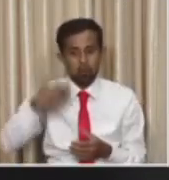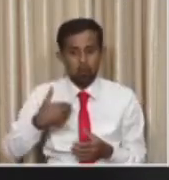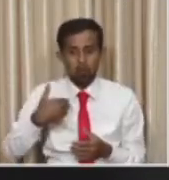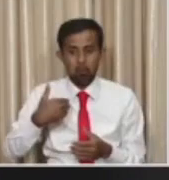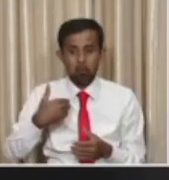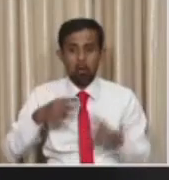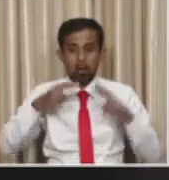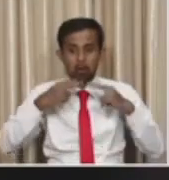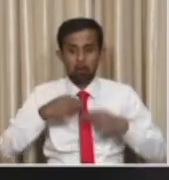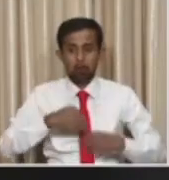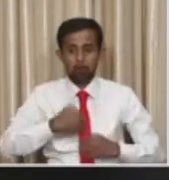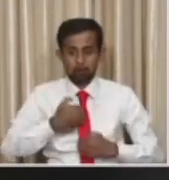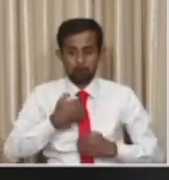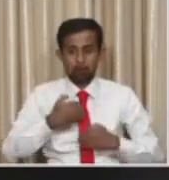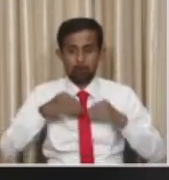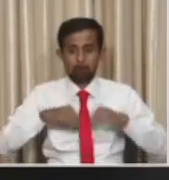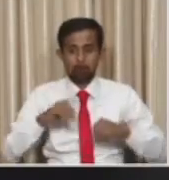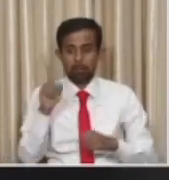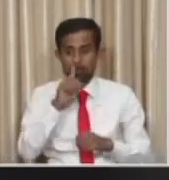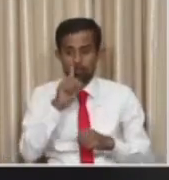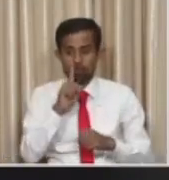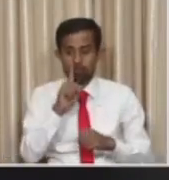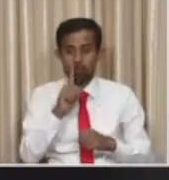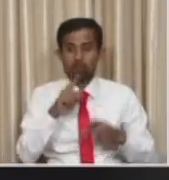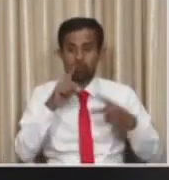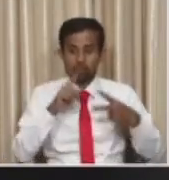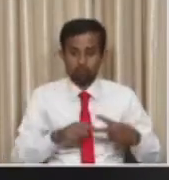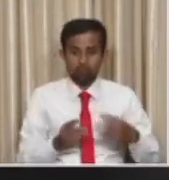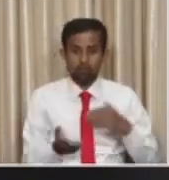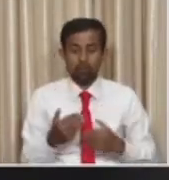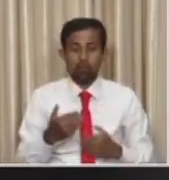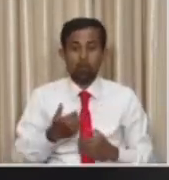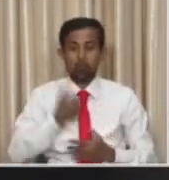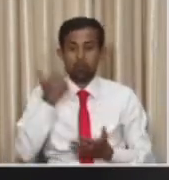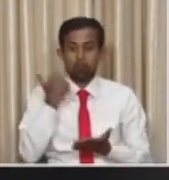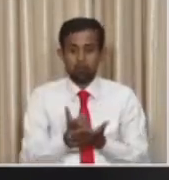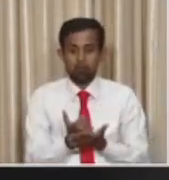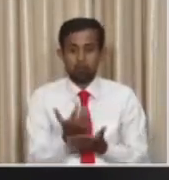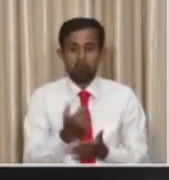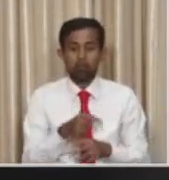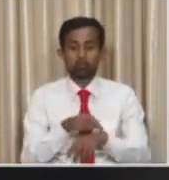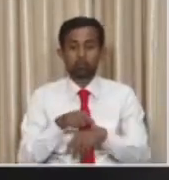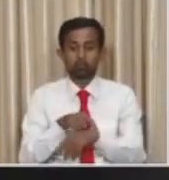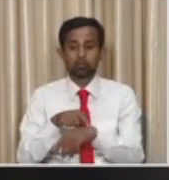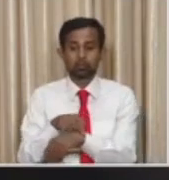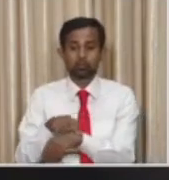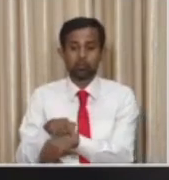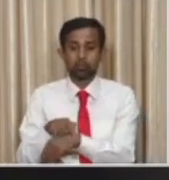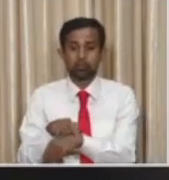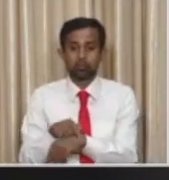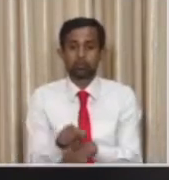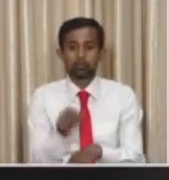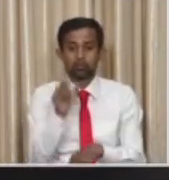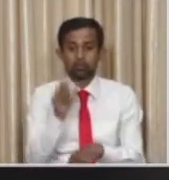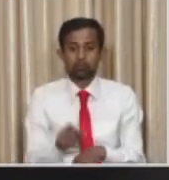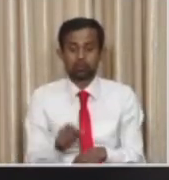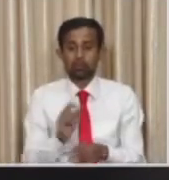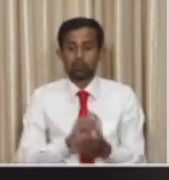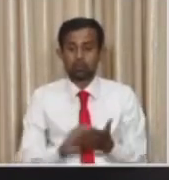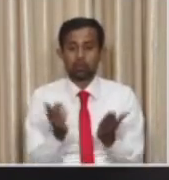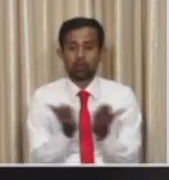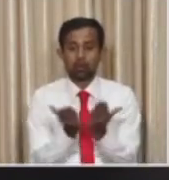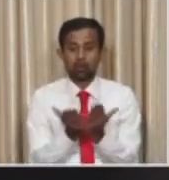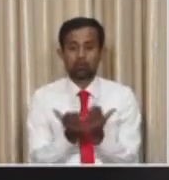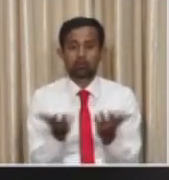මරණ පරීක්ෂණයක් ඉස්සෙල්ලා කරලා එපා අතන්ට යන්න. මරණ පරීක්ෂණේ සාතිකය ගන්න අමාත්‍යතුමා සෑහෙන වෙලාවක් යනවා. ඒ මිනිසුන් රියන්ඩ කඩදාසි